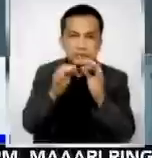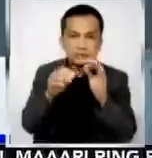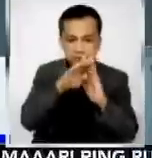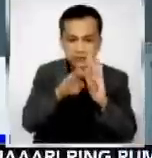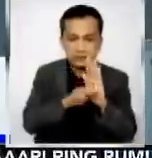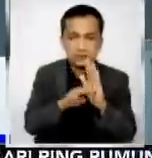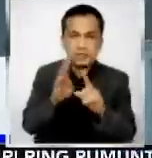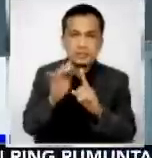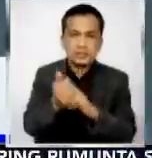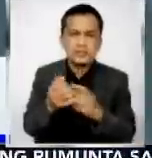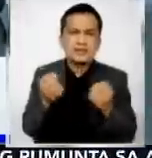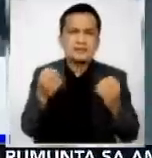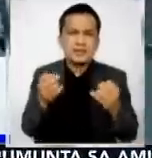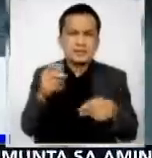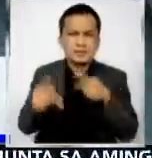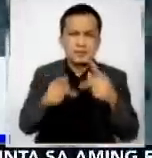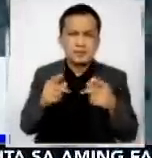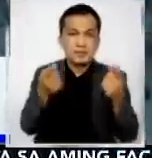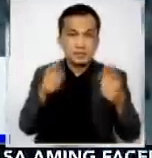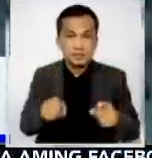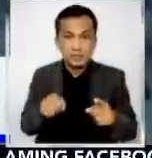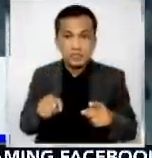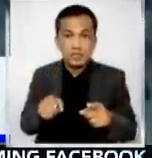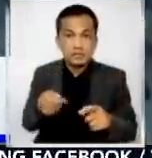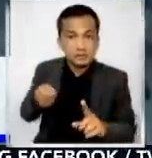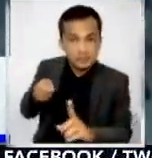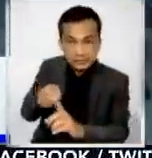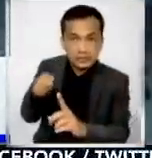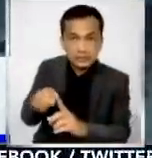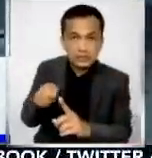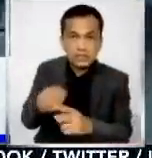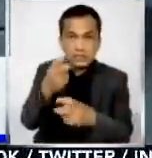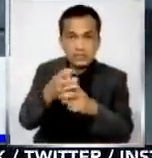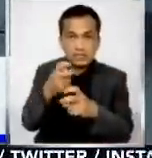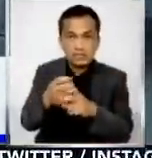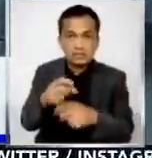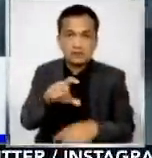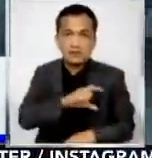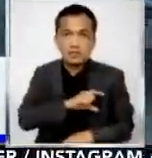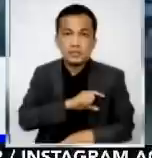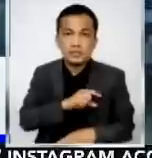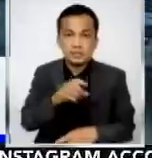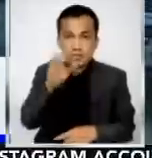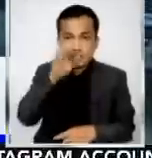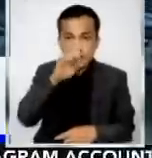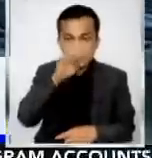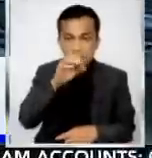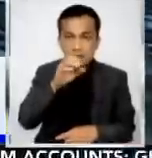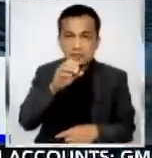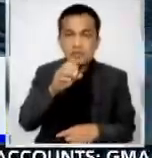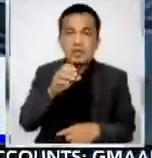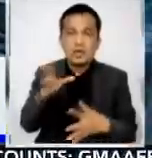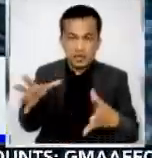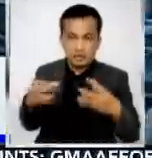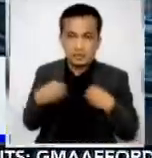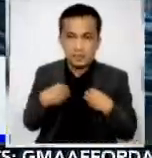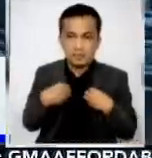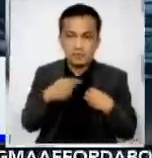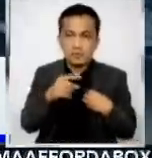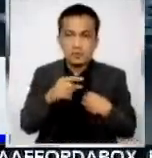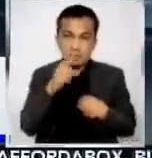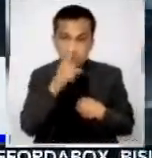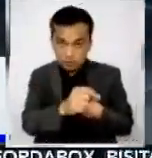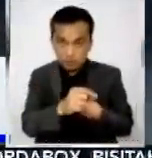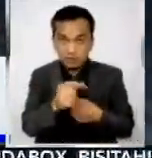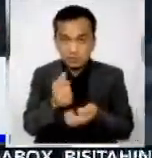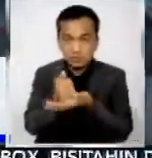ng tao nang mangyari ang pananaksak, hirap ang pulisya na makahanap ng papayag na maging testigo na makatutulong daw sana para maresolba ang